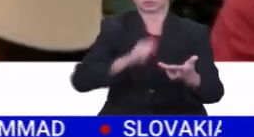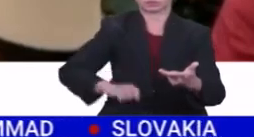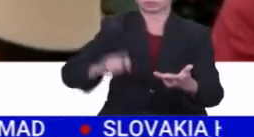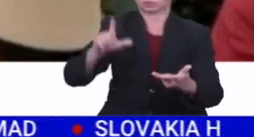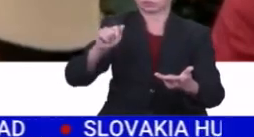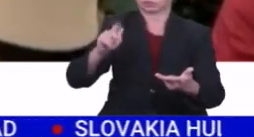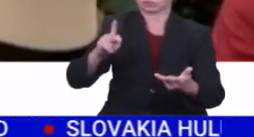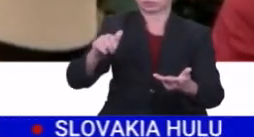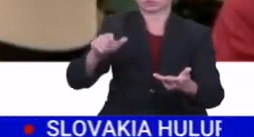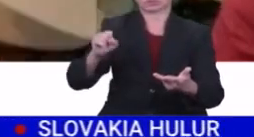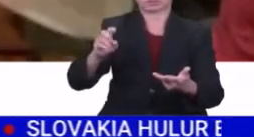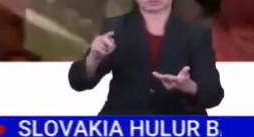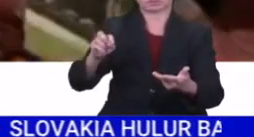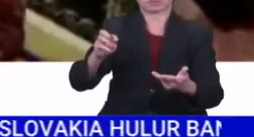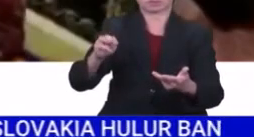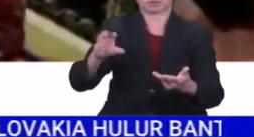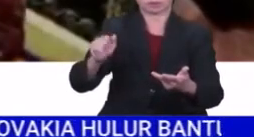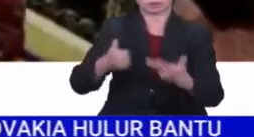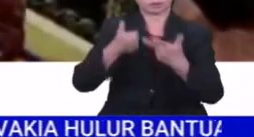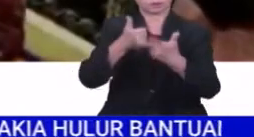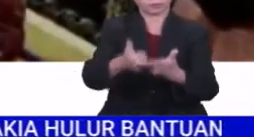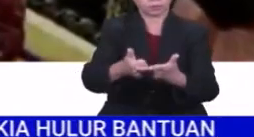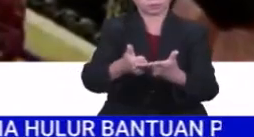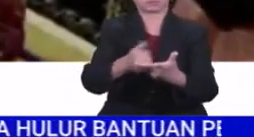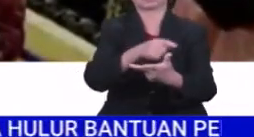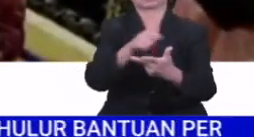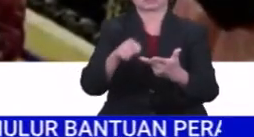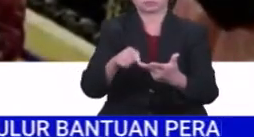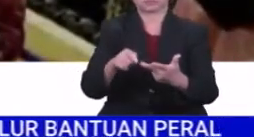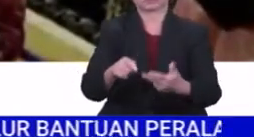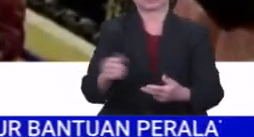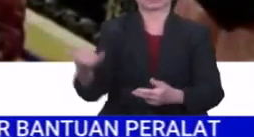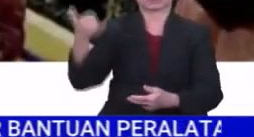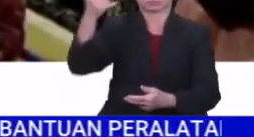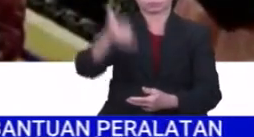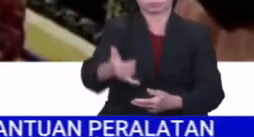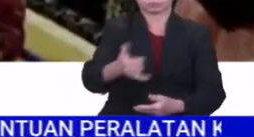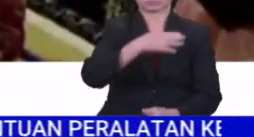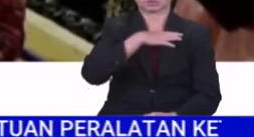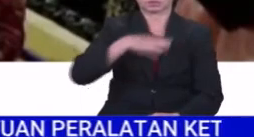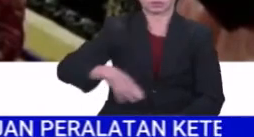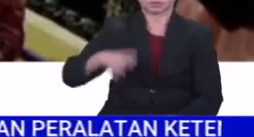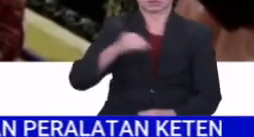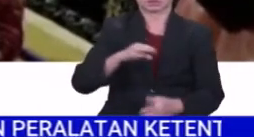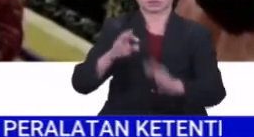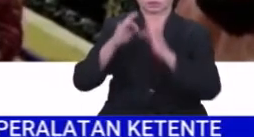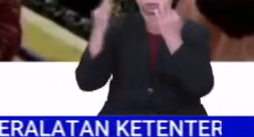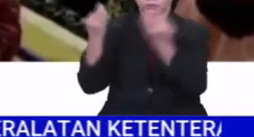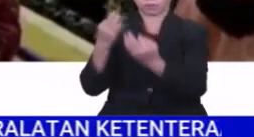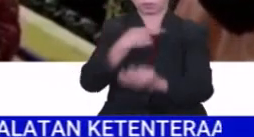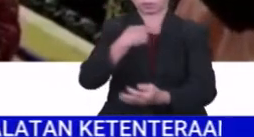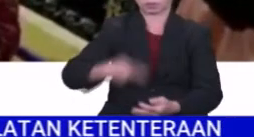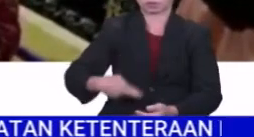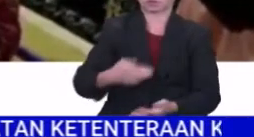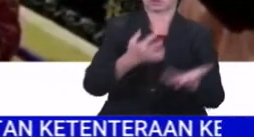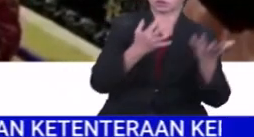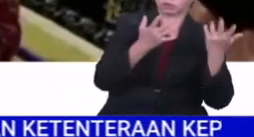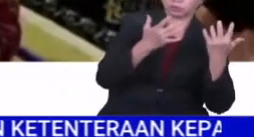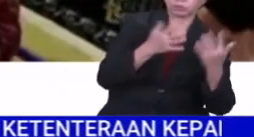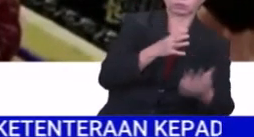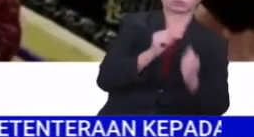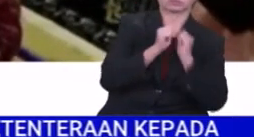tunggu Laksamana khoja tungku sjamsudin Arif Sultan Salahuddin keberangkatan tiba Baginda dan kerabat diraja disebut menteri besar